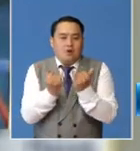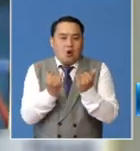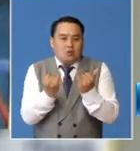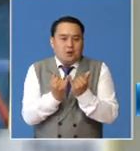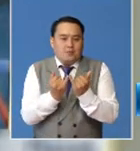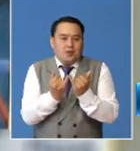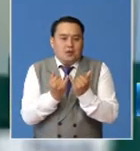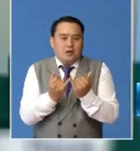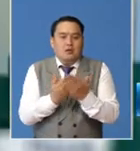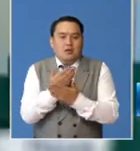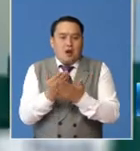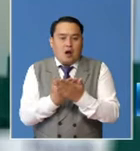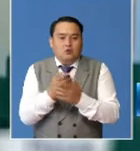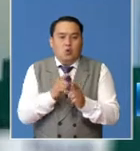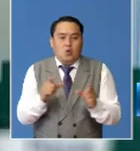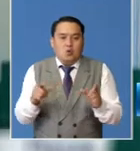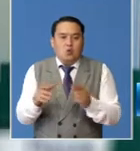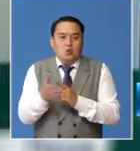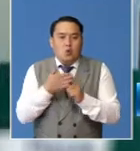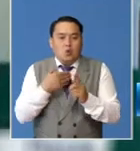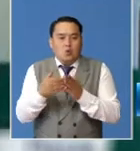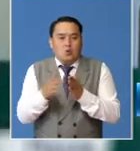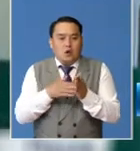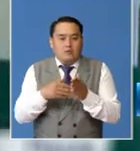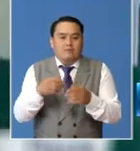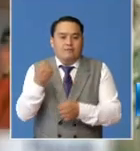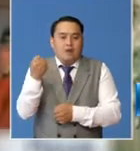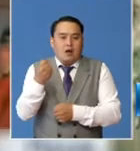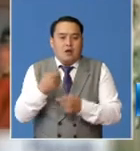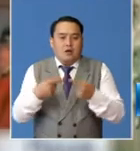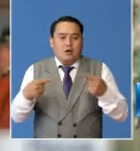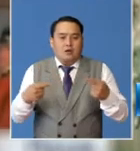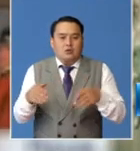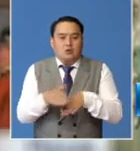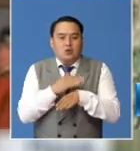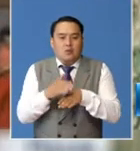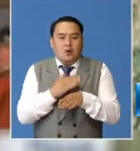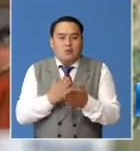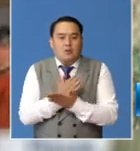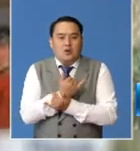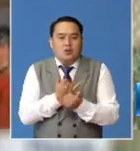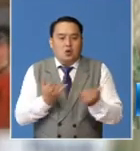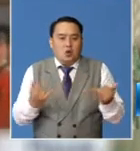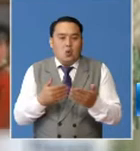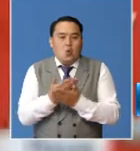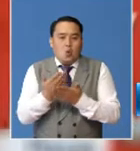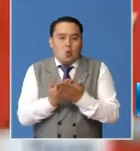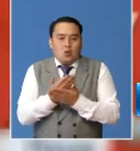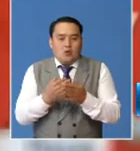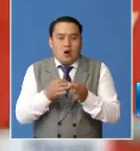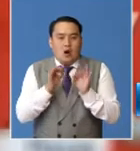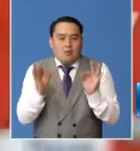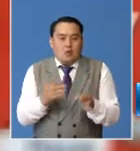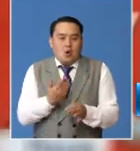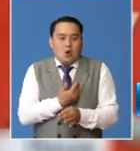Мундиаля. Нарисованные люди держат в руках шарфы, флаги и надписи «Добро пожаловать». По словам художников, таким образом они